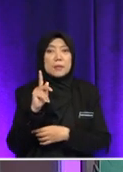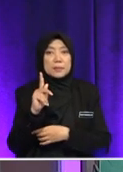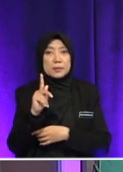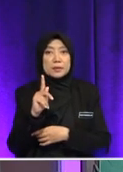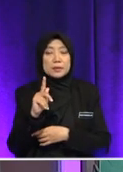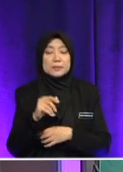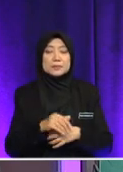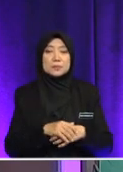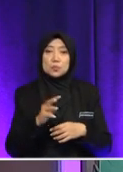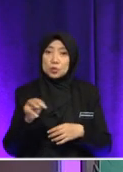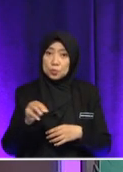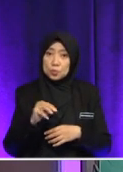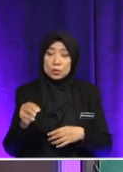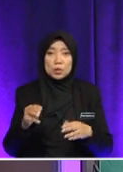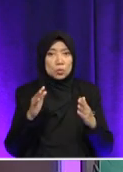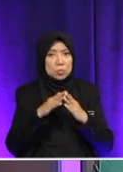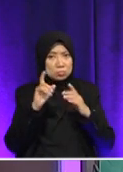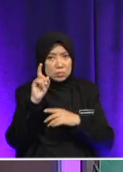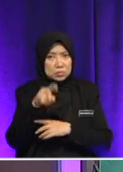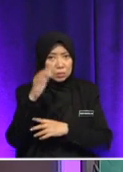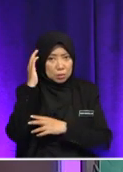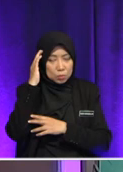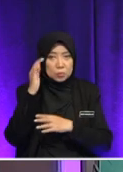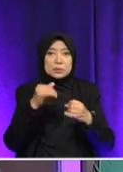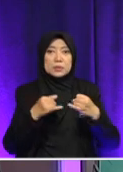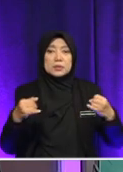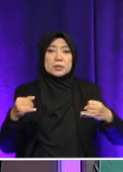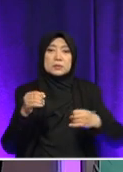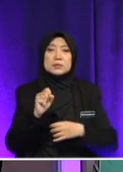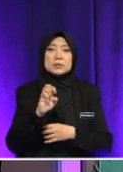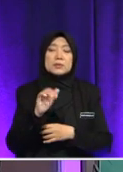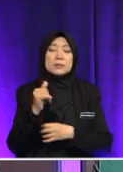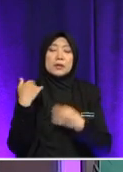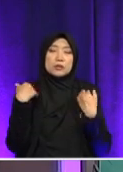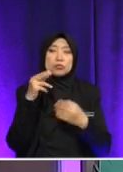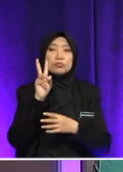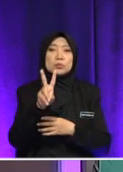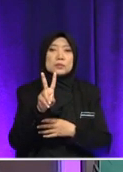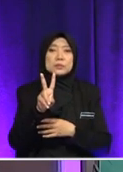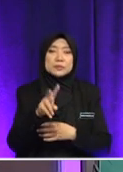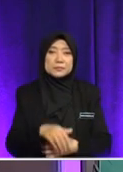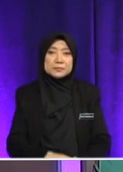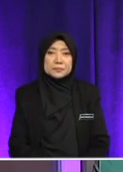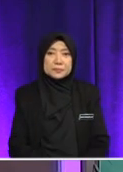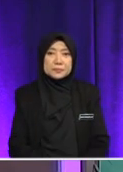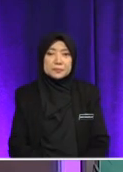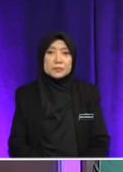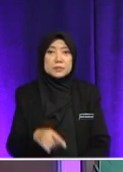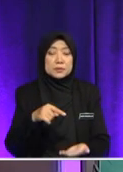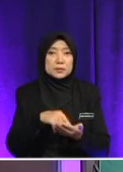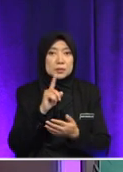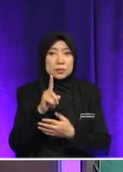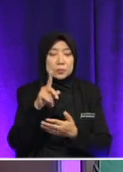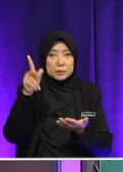oke murid-murid di rumah karena tahu bahwa jenis keramik ada dua oke so ini salah satu